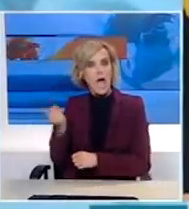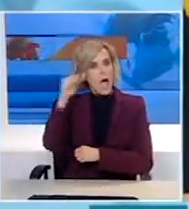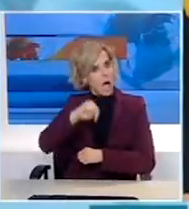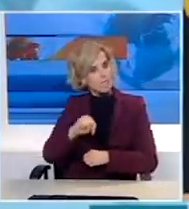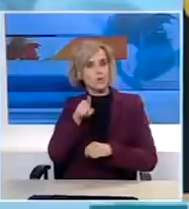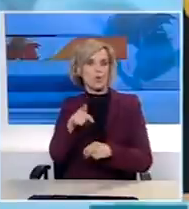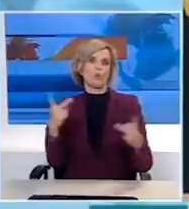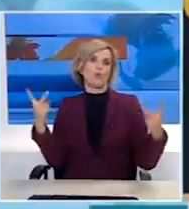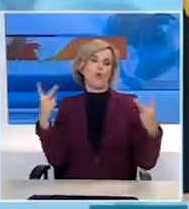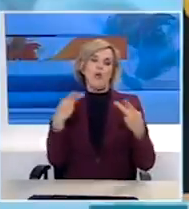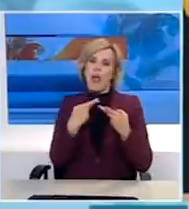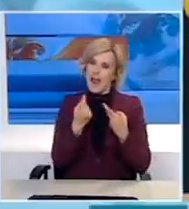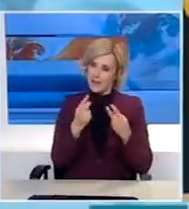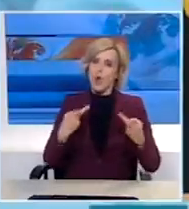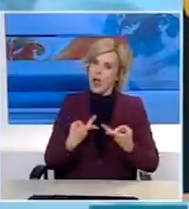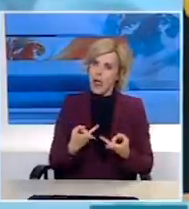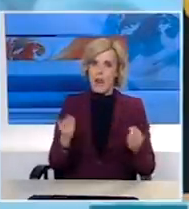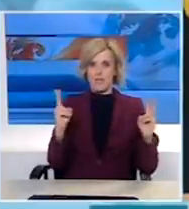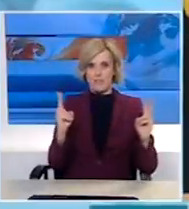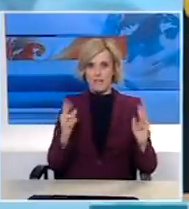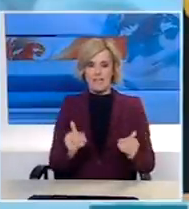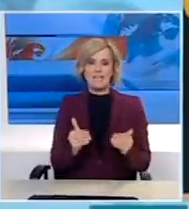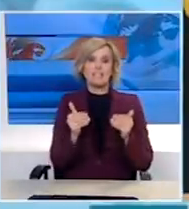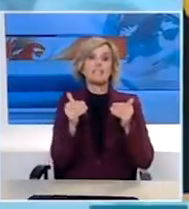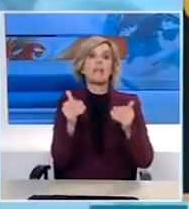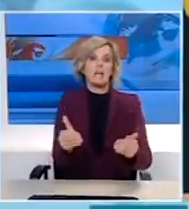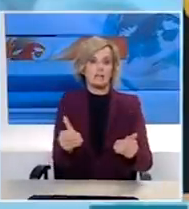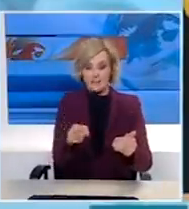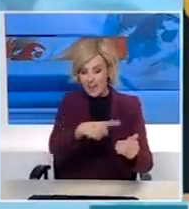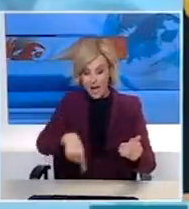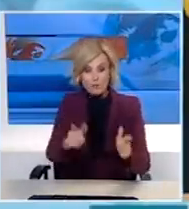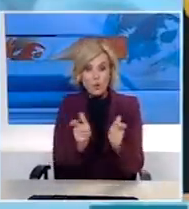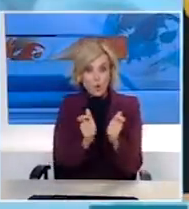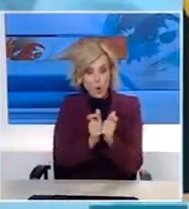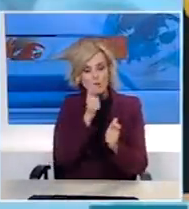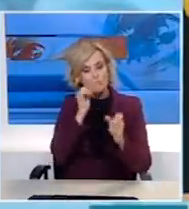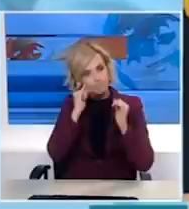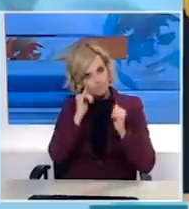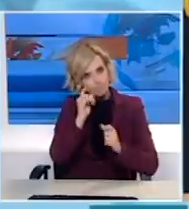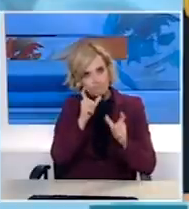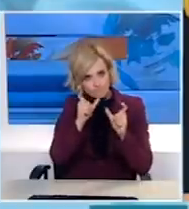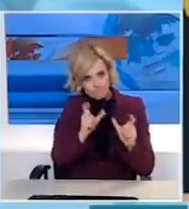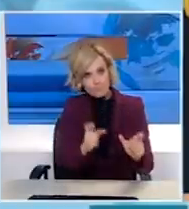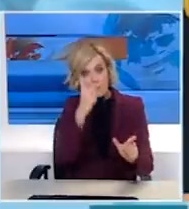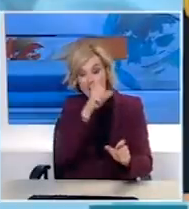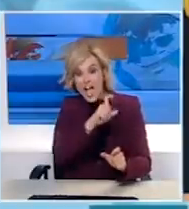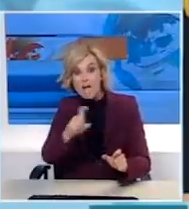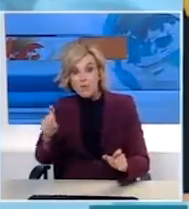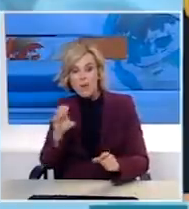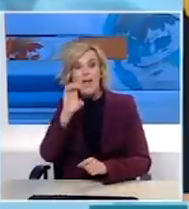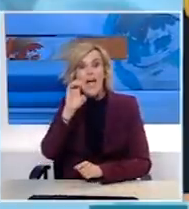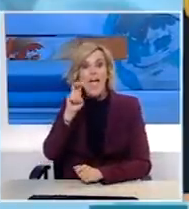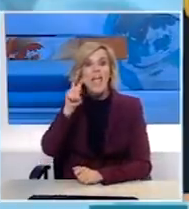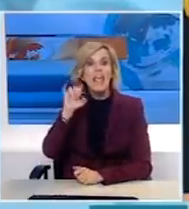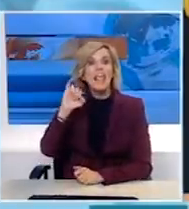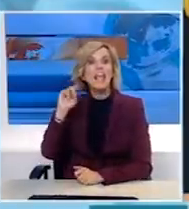ενημερώσω ότι αποφασίσαμε την παράτασή της. Οι κάτοικοι του Εχήνου θα παραμείνουν σε καραντίνα για ακόμη μία εβδομάδα, για 7